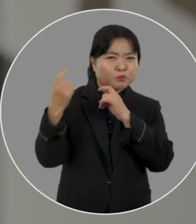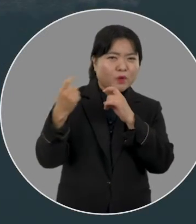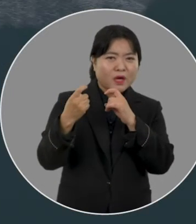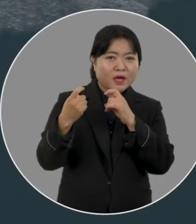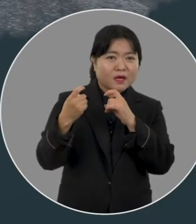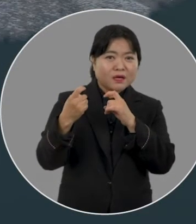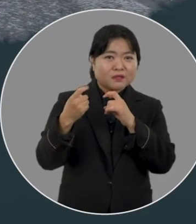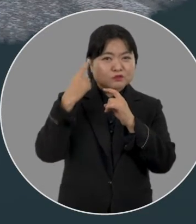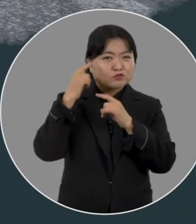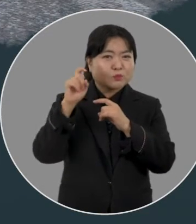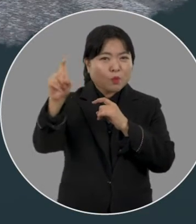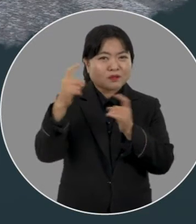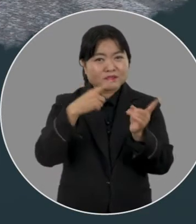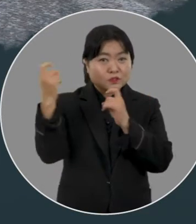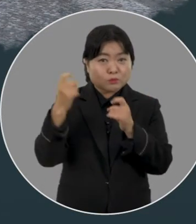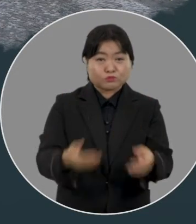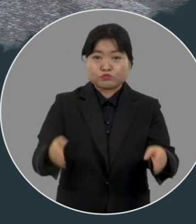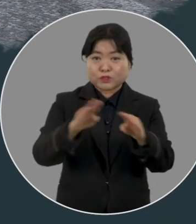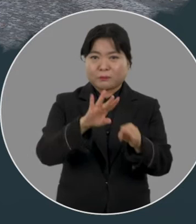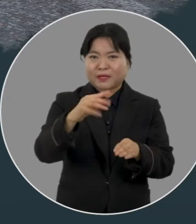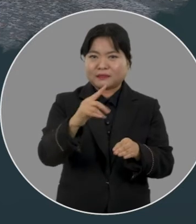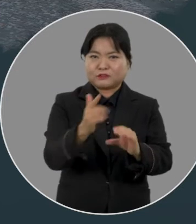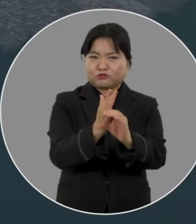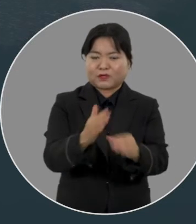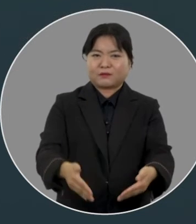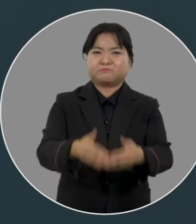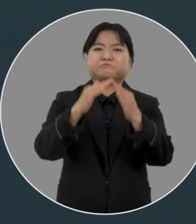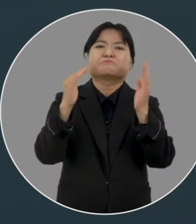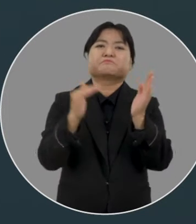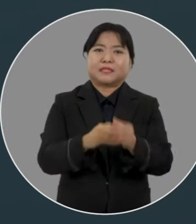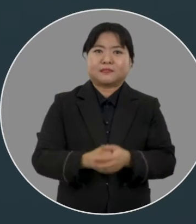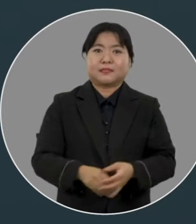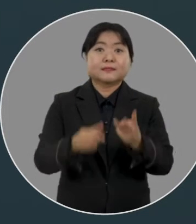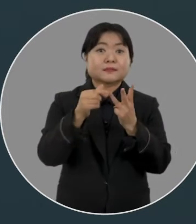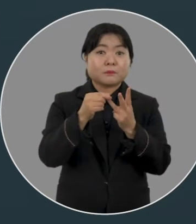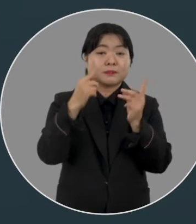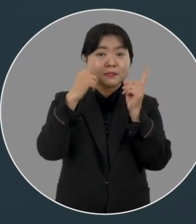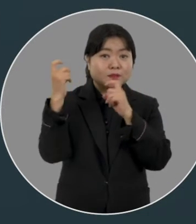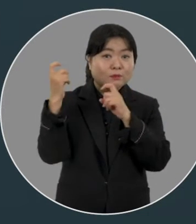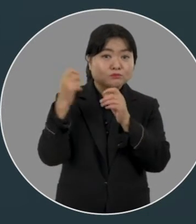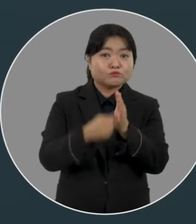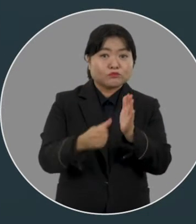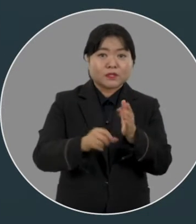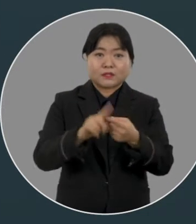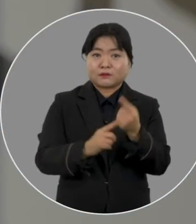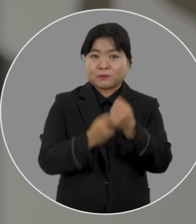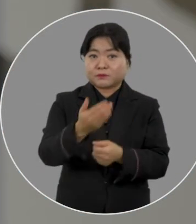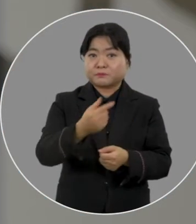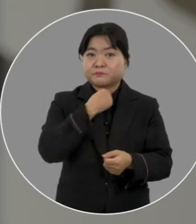기념물이 베를린 한복판에 세워지게 된 거죠. 이제 세 번째 기념물을 또한 말씀드리고자